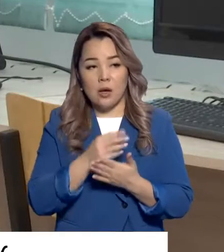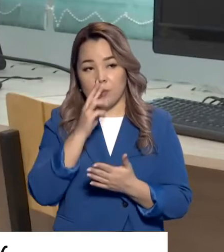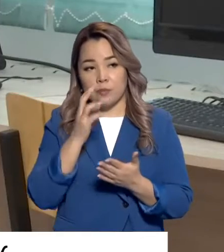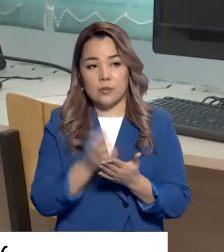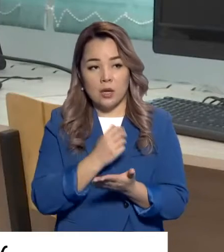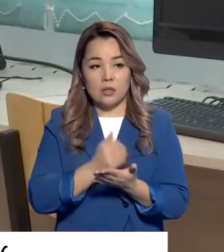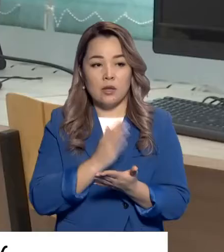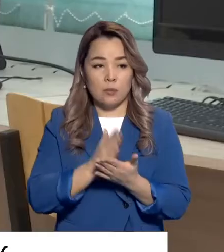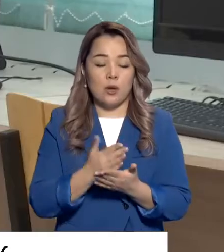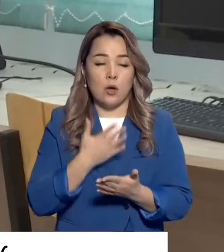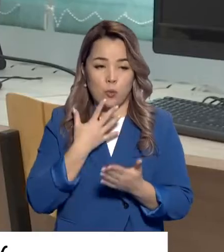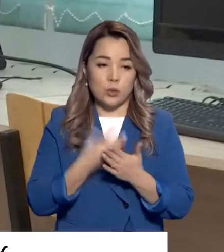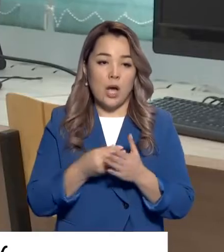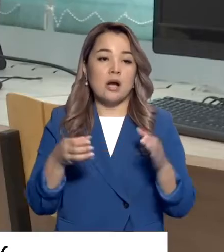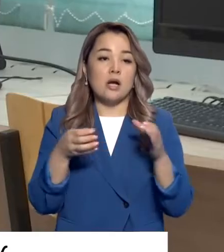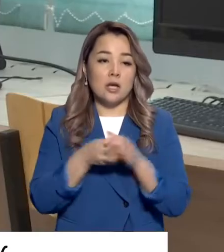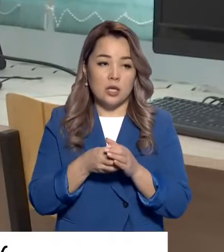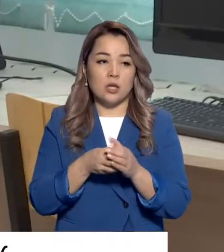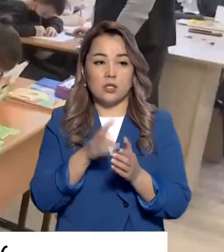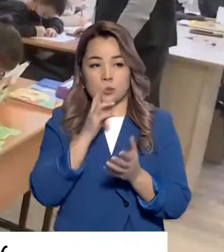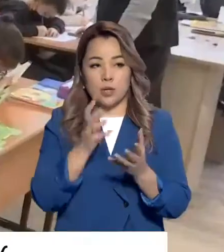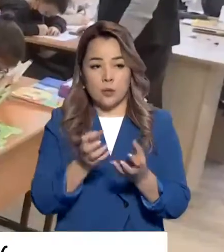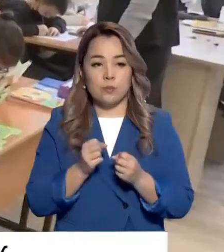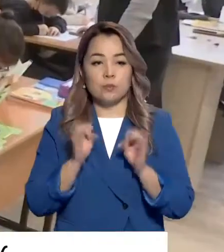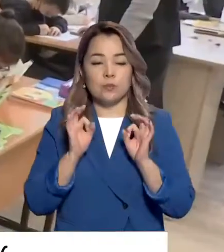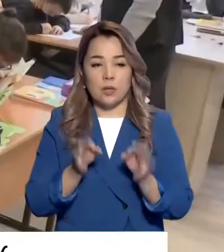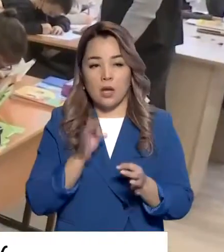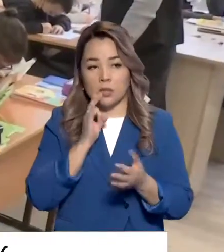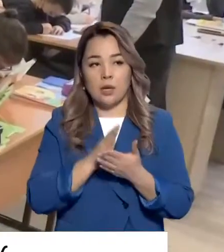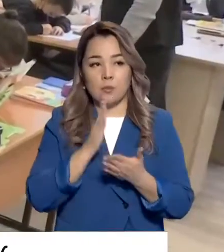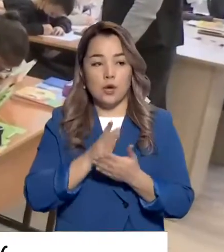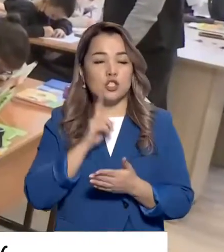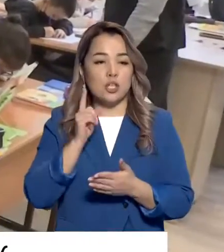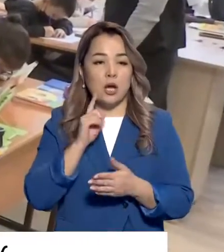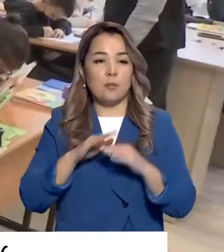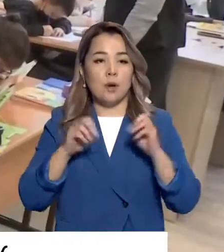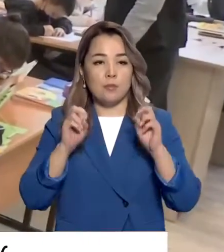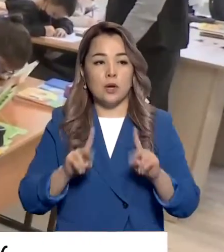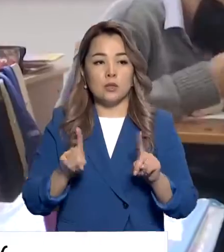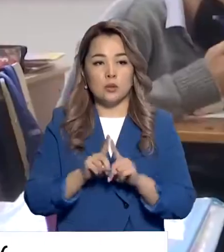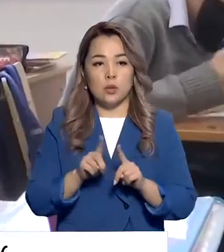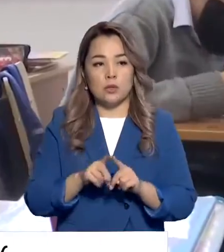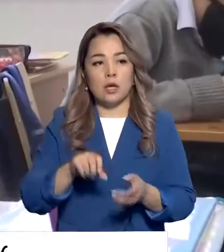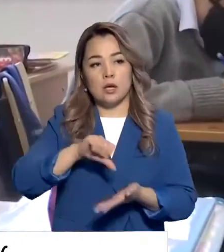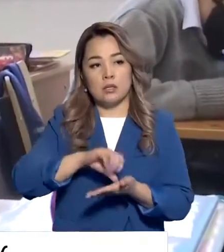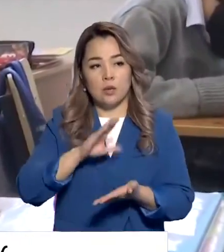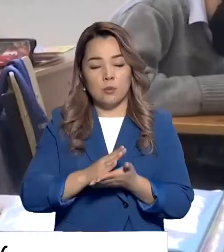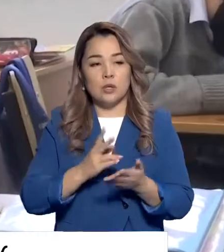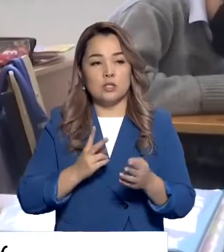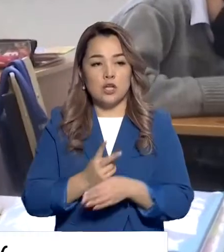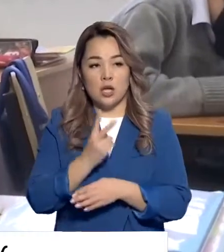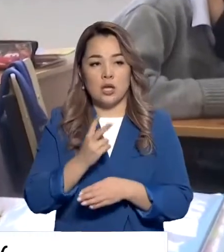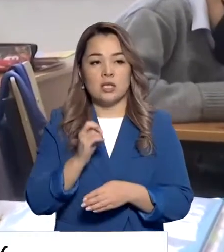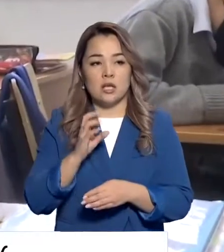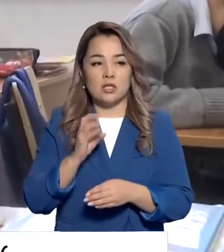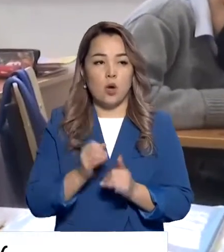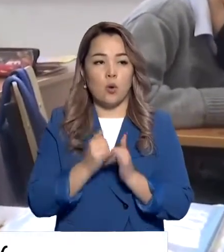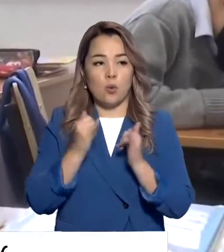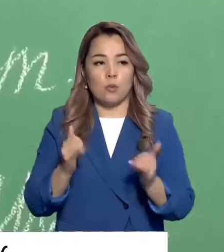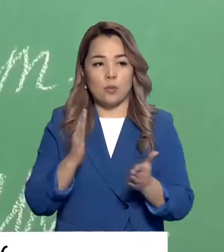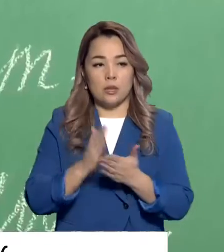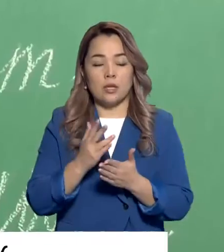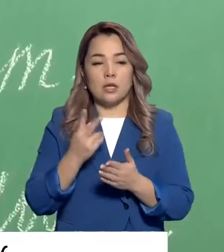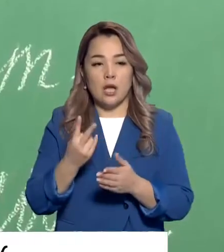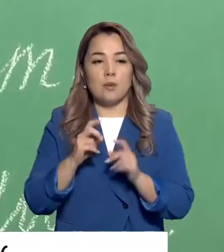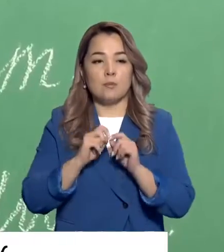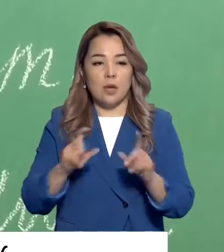өзінің категориясына байланысты жалақымызды алып отырмыз. Жас маман Кристинаның да жүктемесі екі есе көп. Қазір ол да Әлия секілді